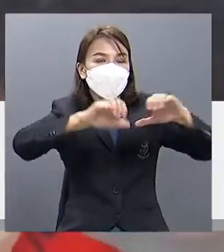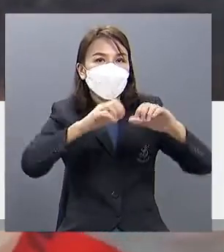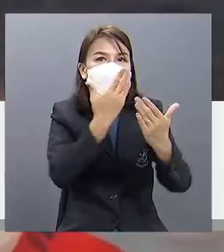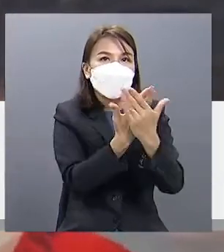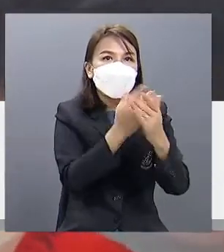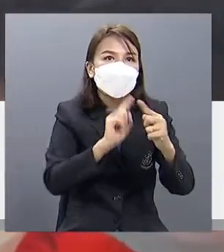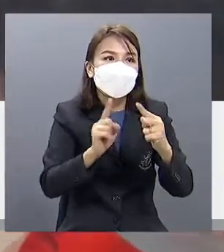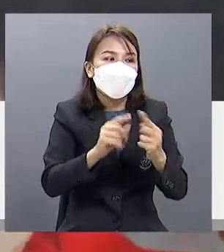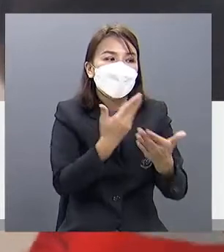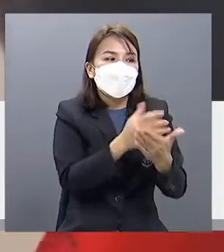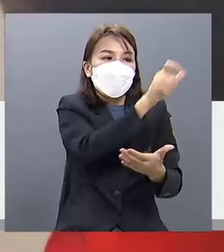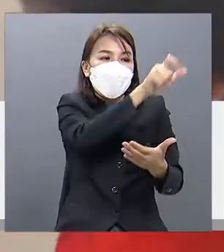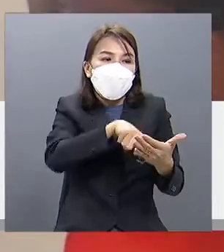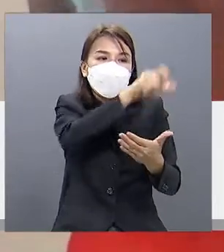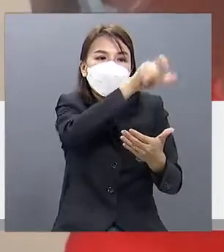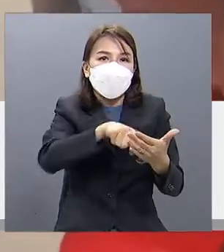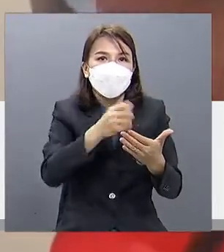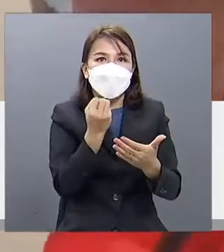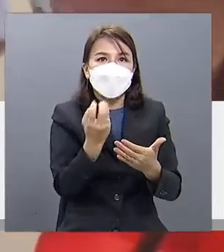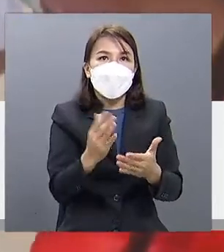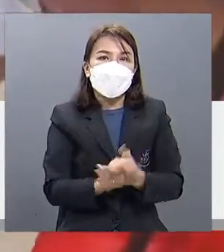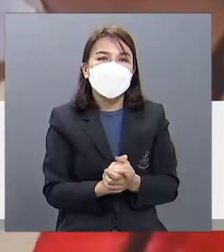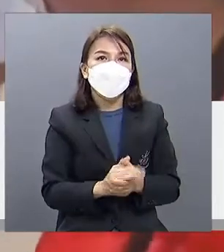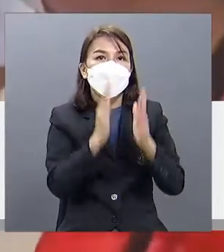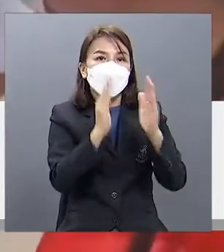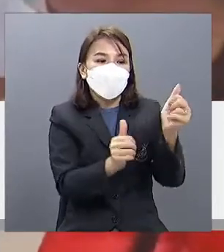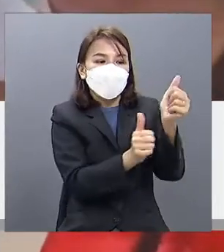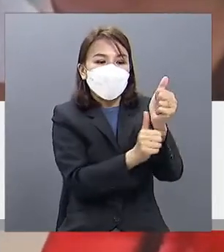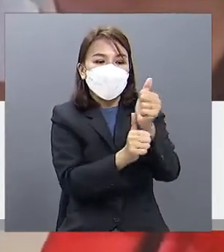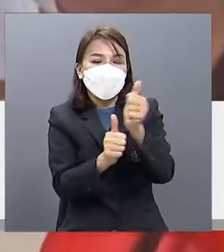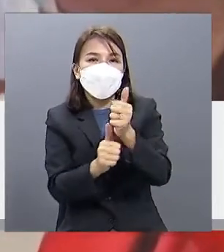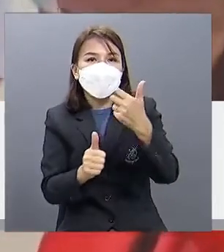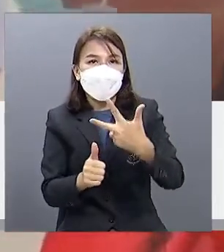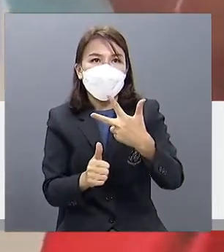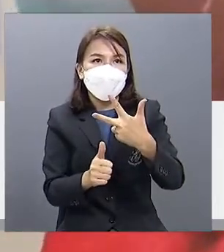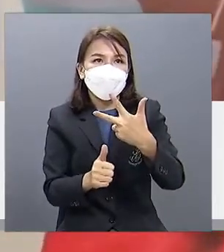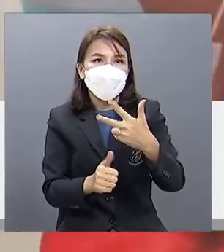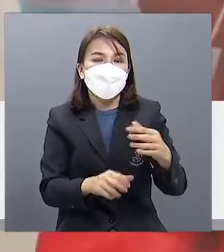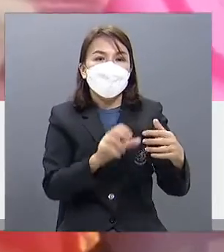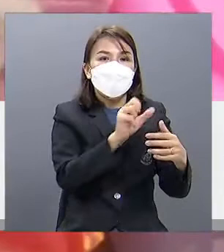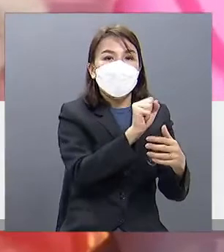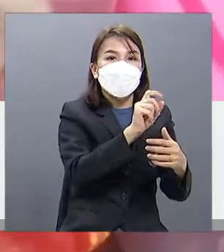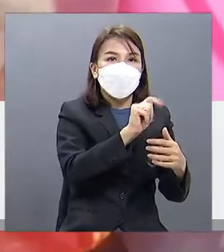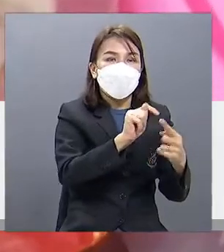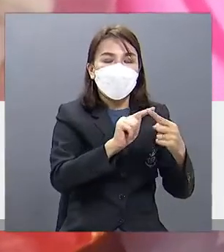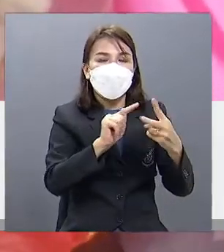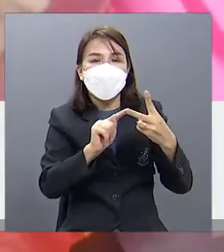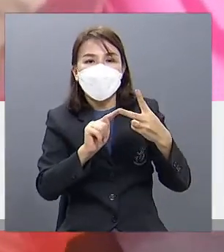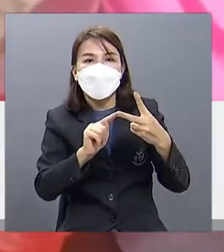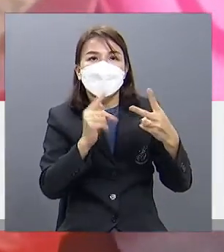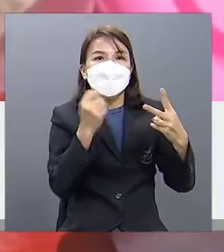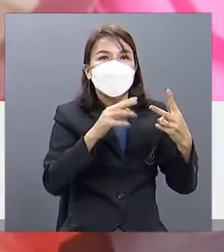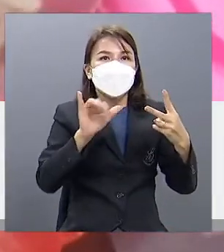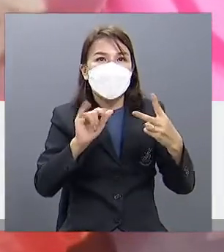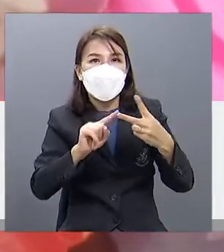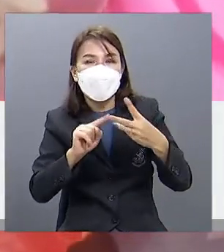ำนวนมากตรวจสอบมีผู้ใกล้ชิด3คนก็คือนายเสนาะทองปรอนนางชัญญาเพชรสายบัวและนางบุญเชิดสุข